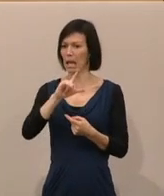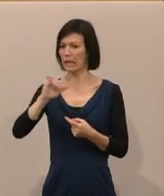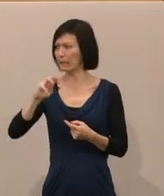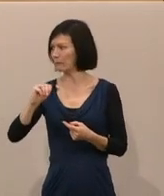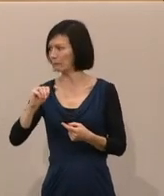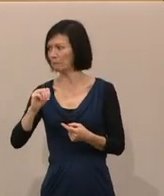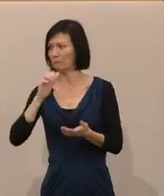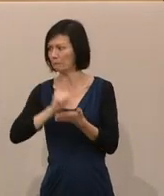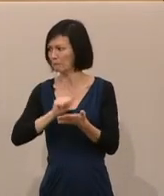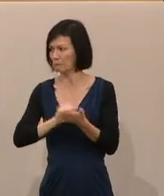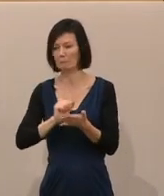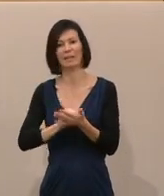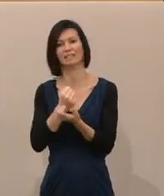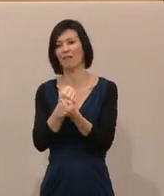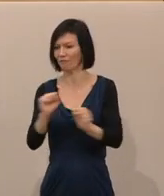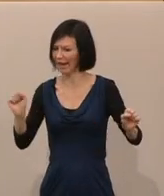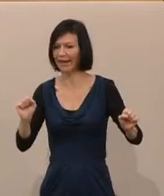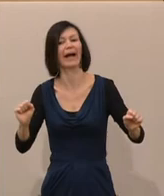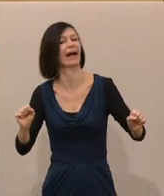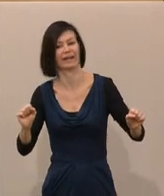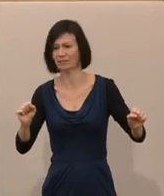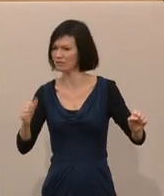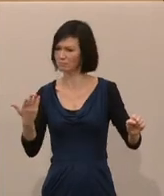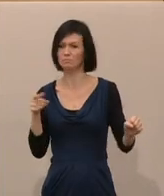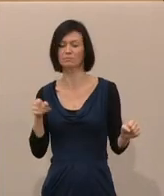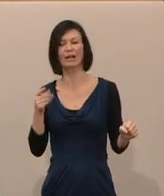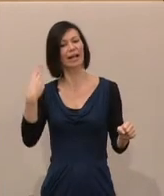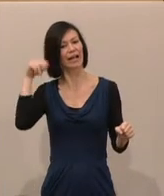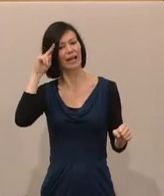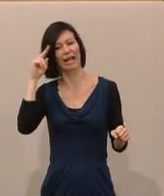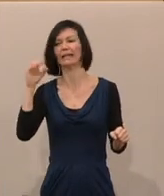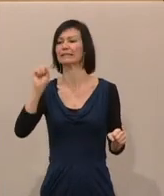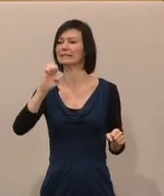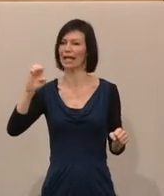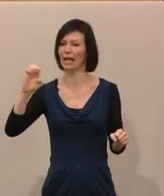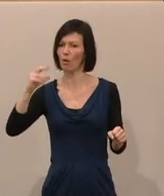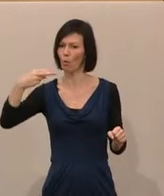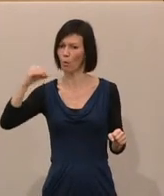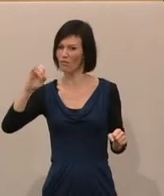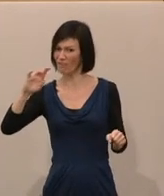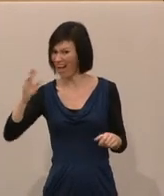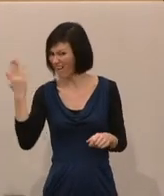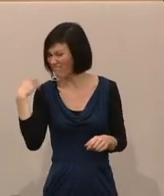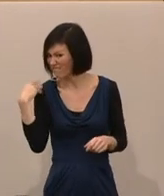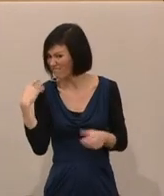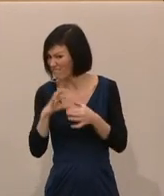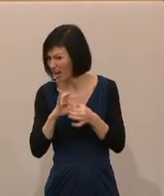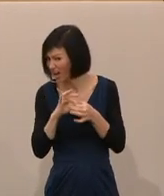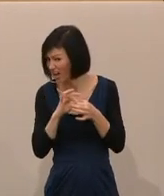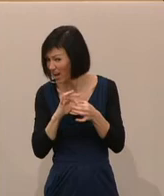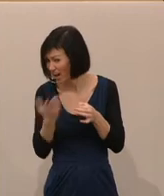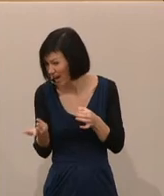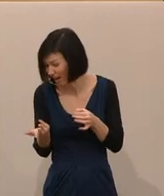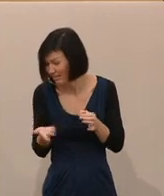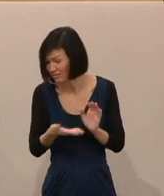Kanzler in Berlin anlässlich einer Pressekonferenz mit Horst Seehofer heraufbeschworen hat, die gute Freundschaft